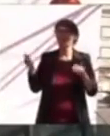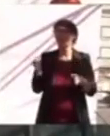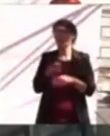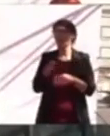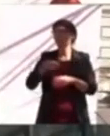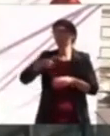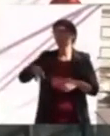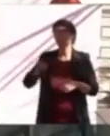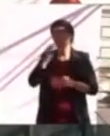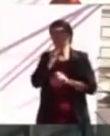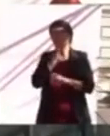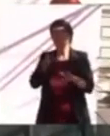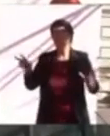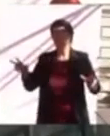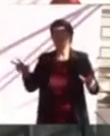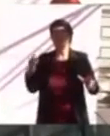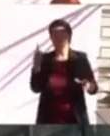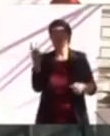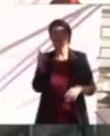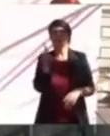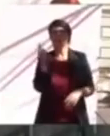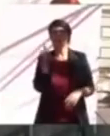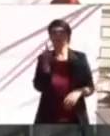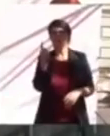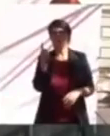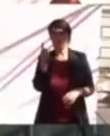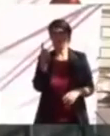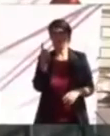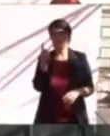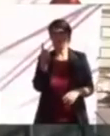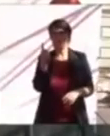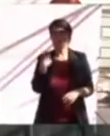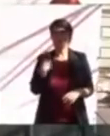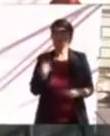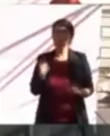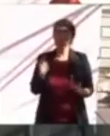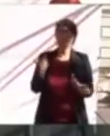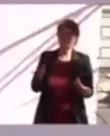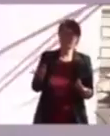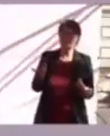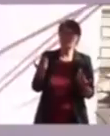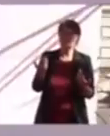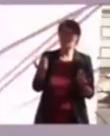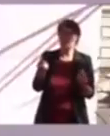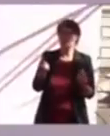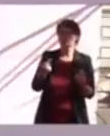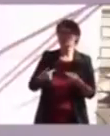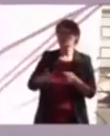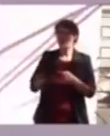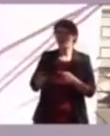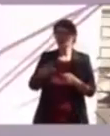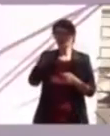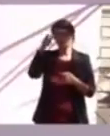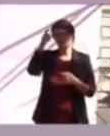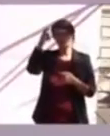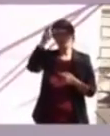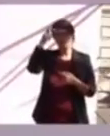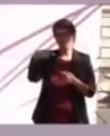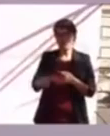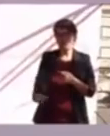diciamo al governo e ci aspettiamo che nelle prossime ore arrivi anche la convocazione delle organizzazioni